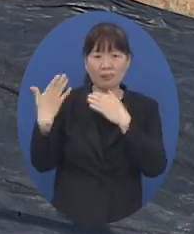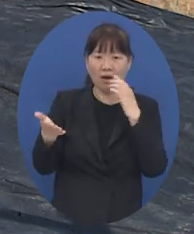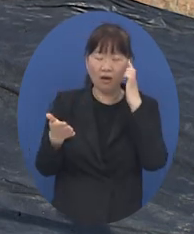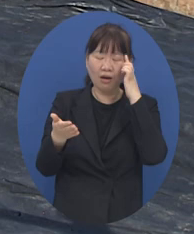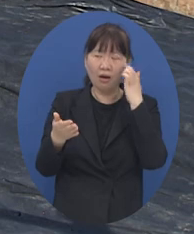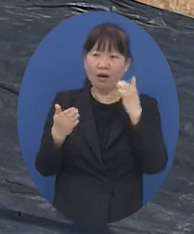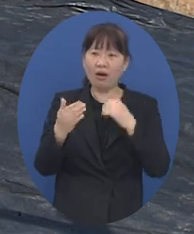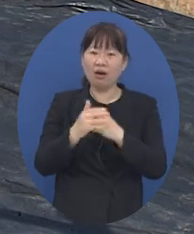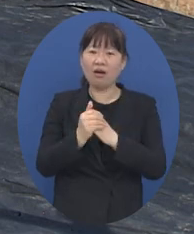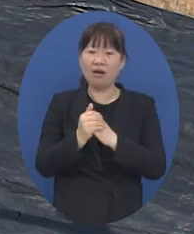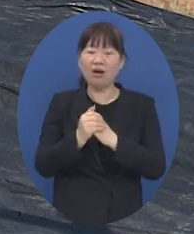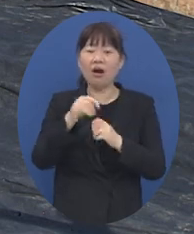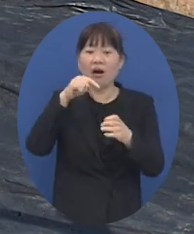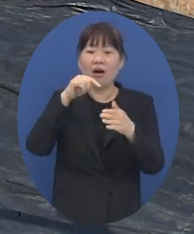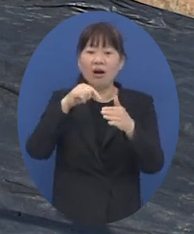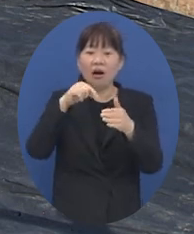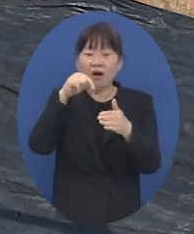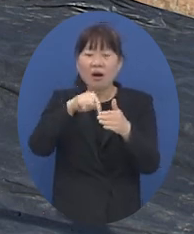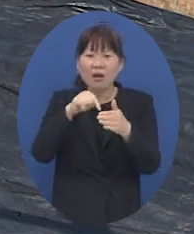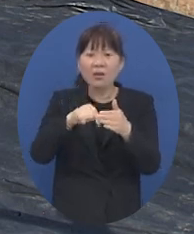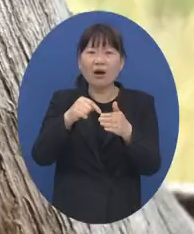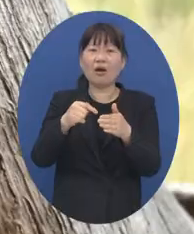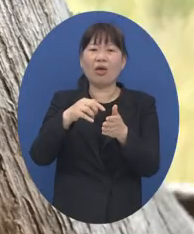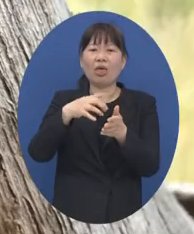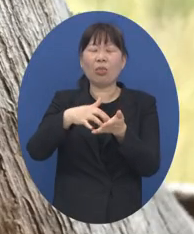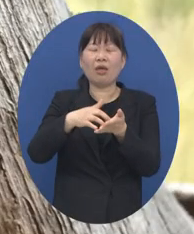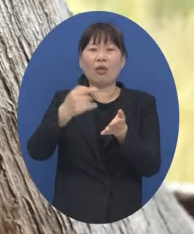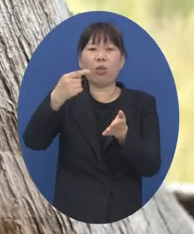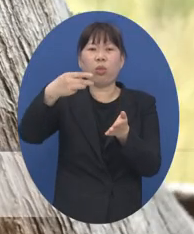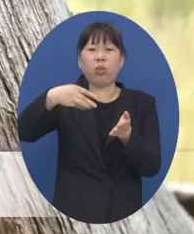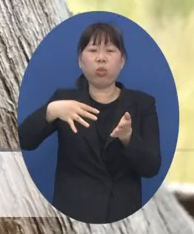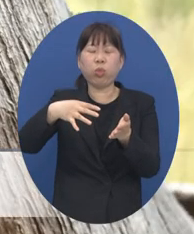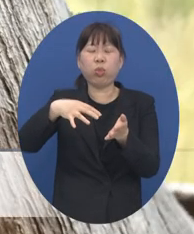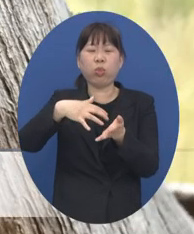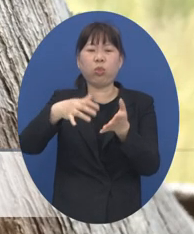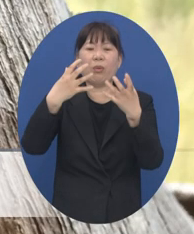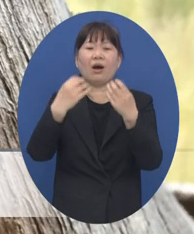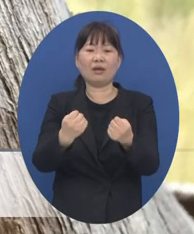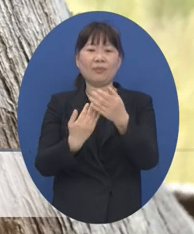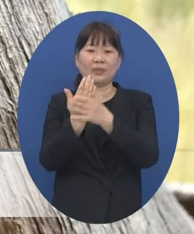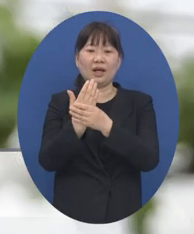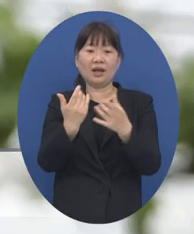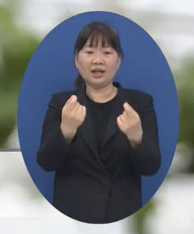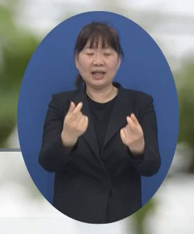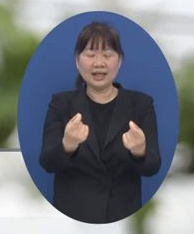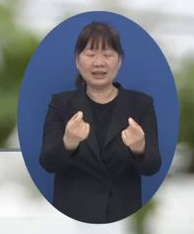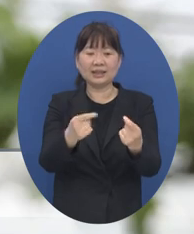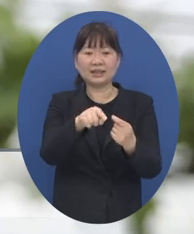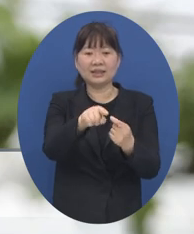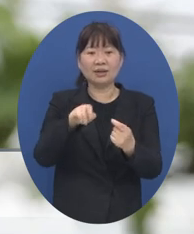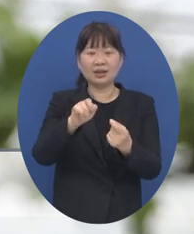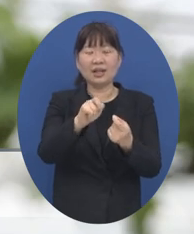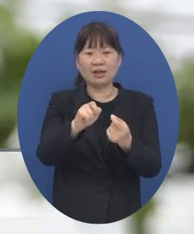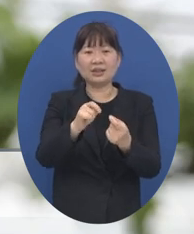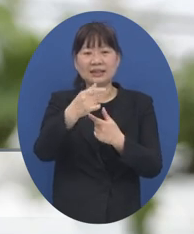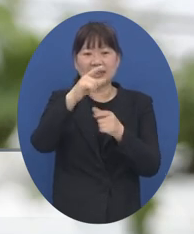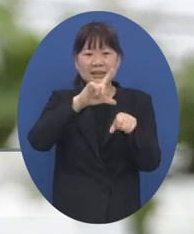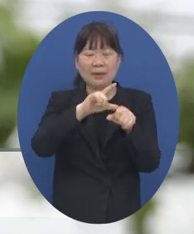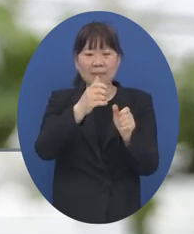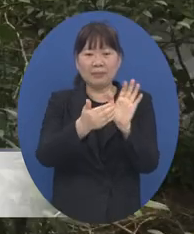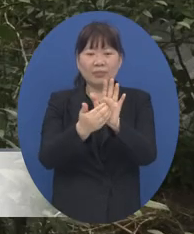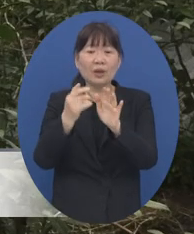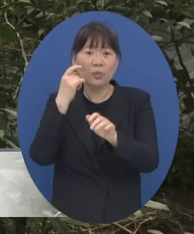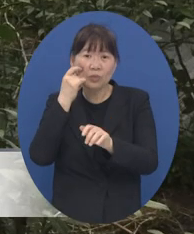이 밭에서만 수만 마리가 나올 수 있다는 얘기입니다. 이런 외래 매미 충류를 제때 방지하지 못해